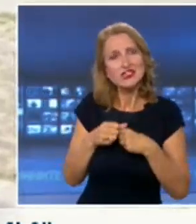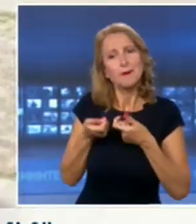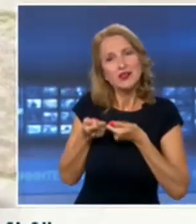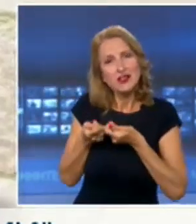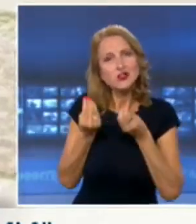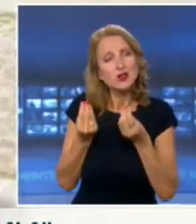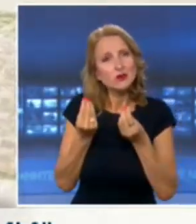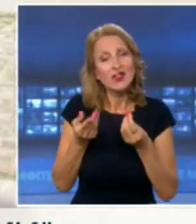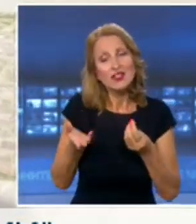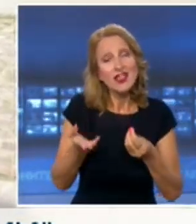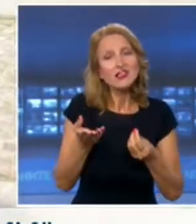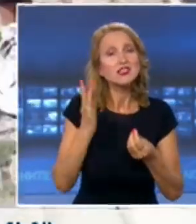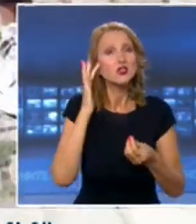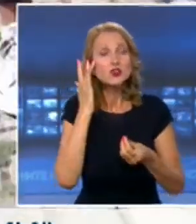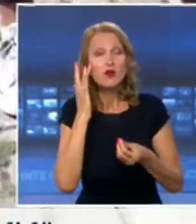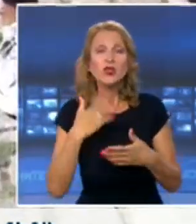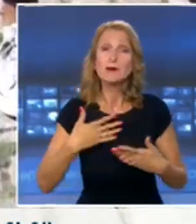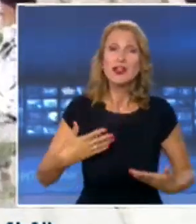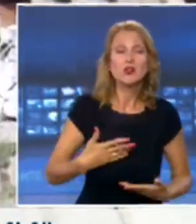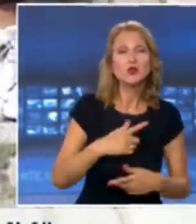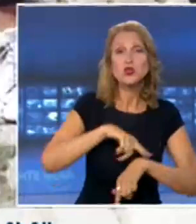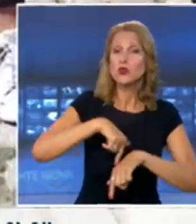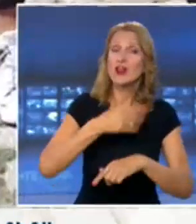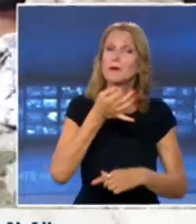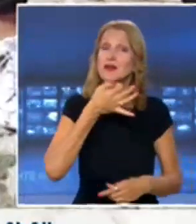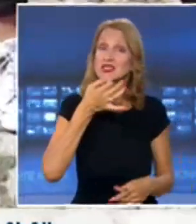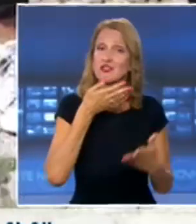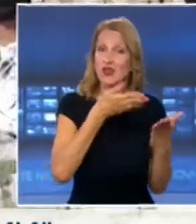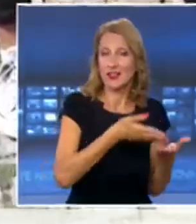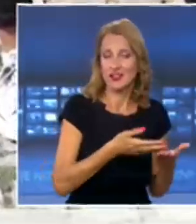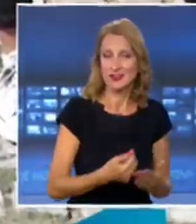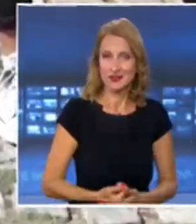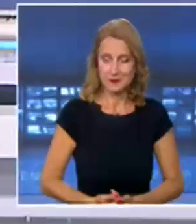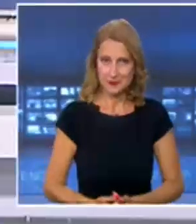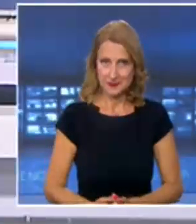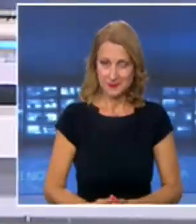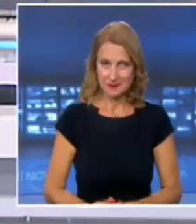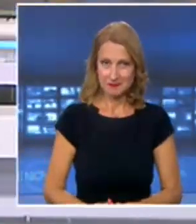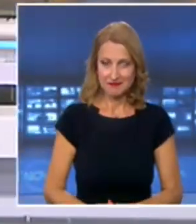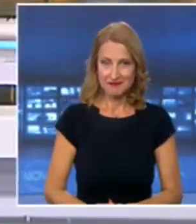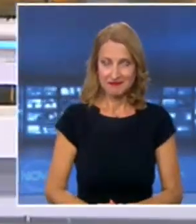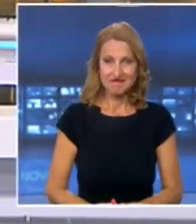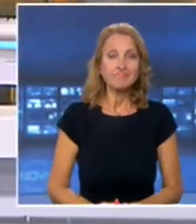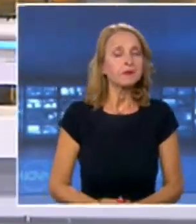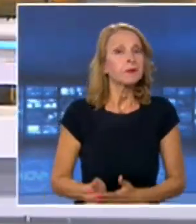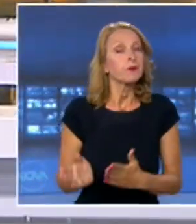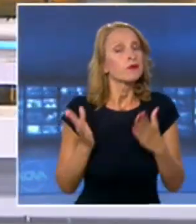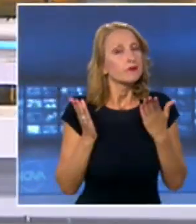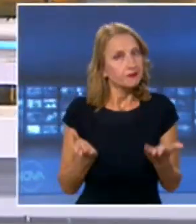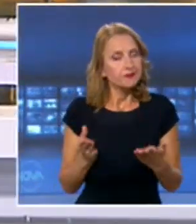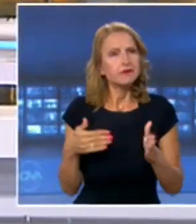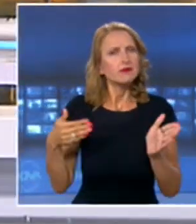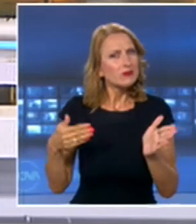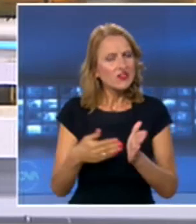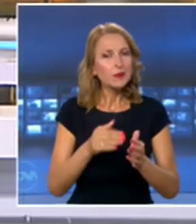искат един период на адаптация. За новините на Нова, Цеца Алексова. Въпреки пандемията, едно